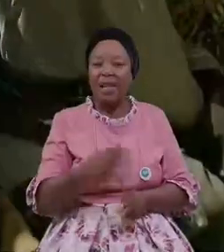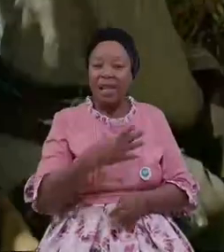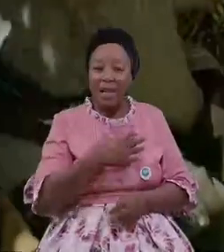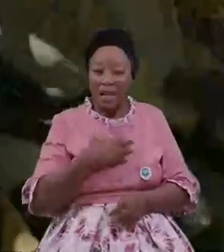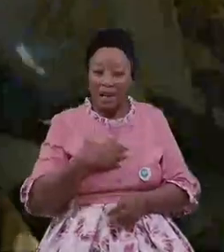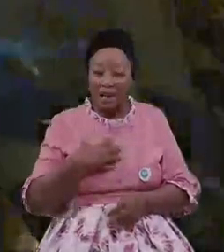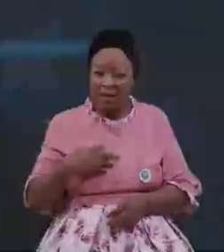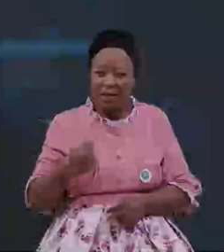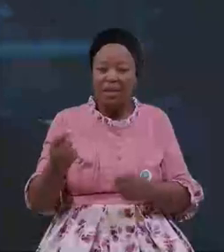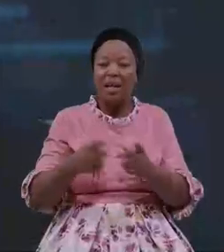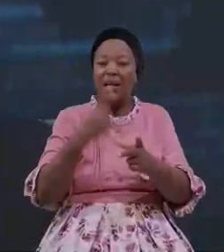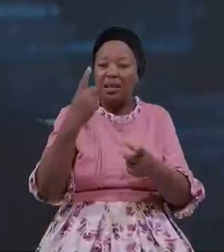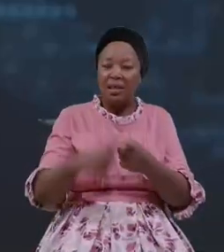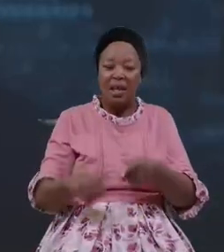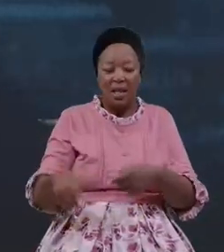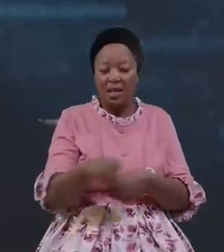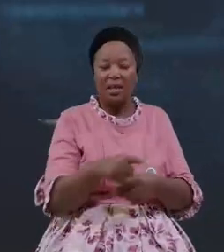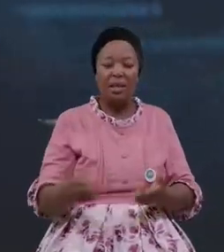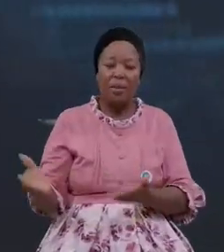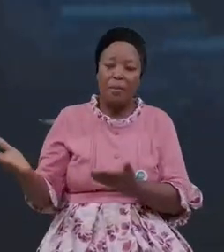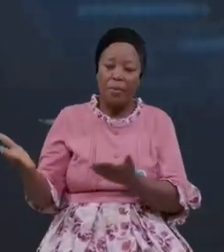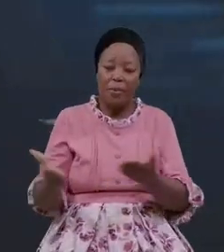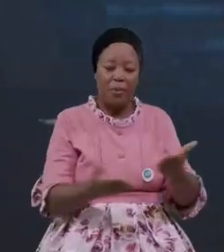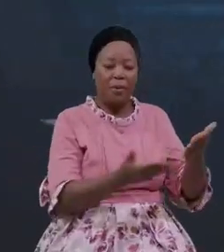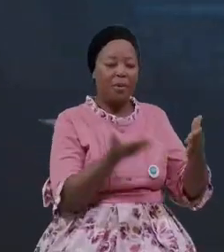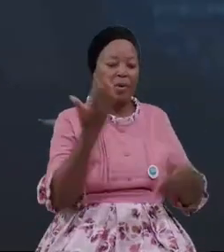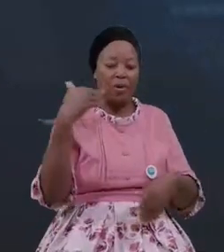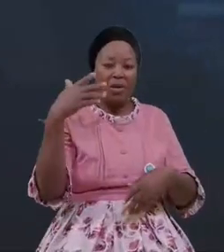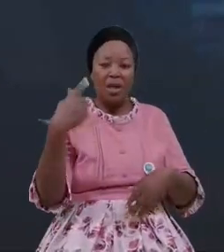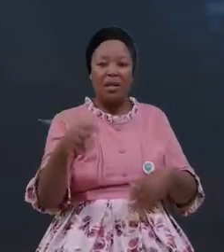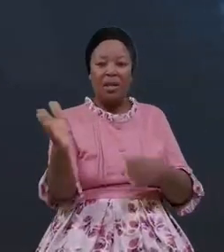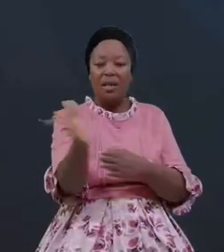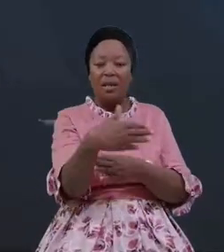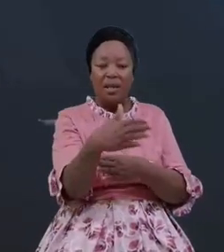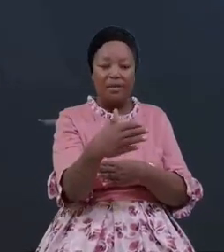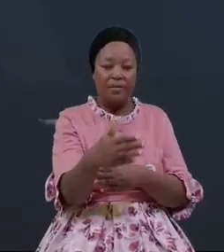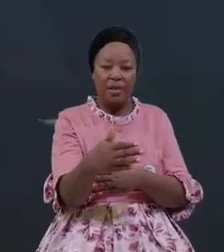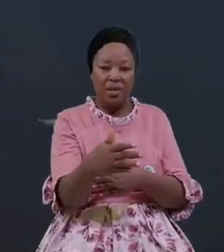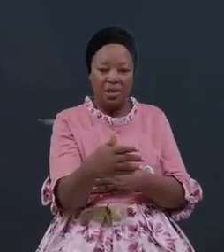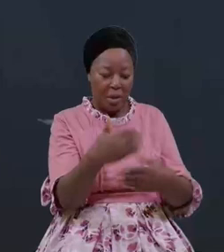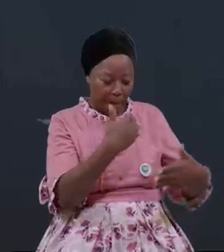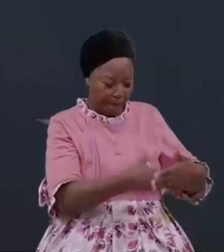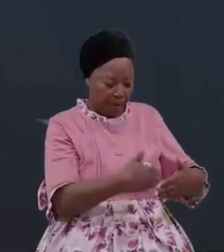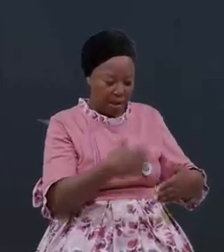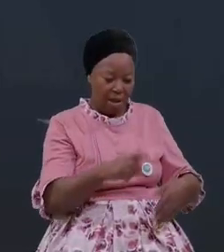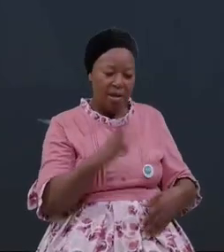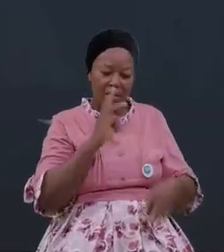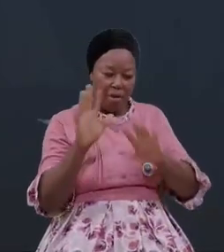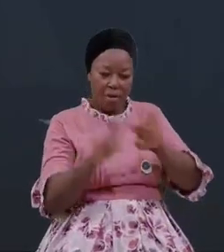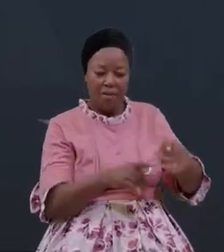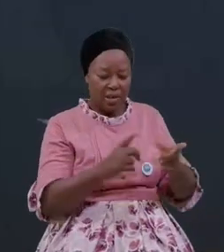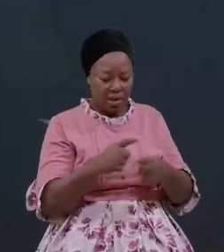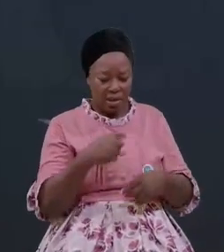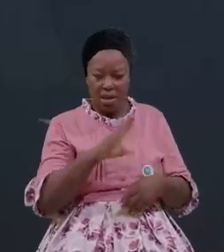surabondance et puis ils ont amené les les poissons à la à la